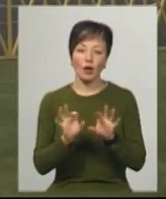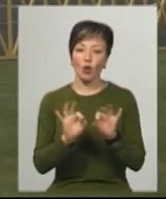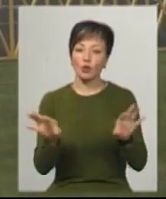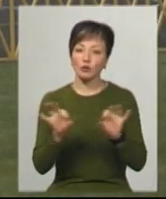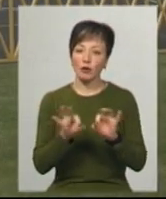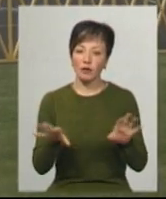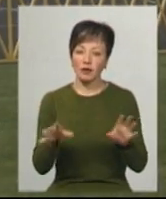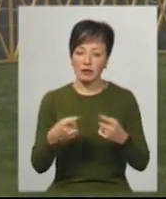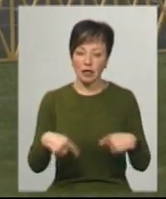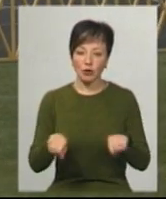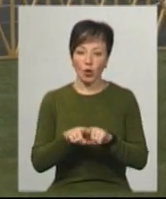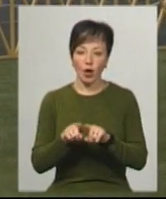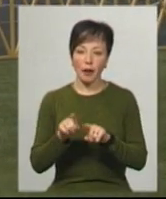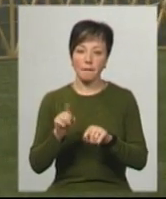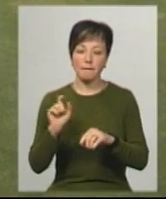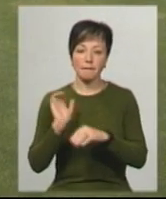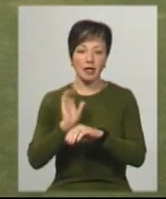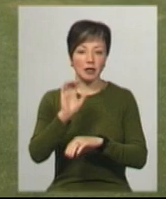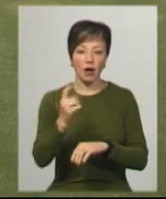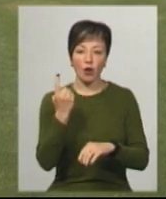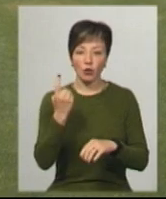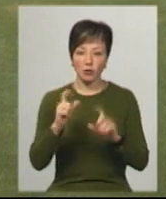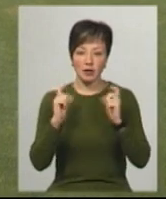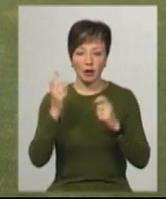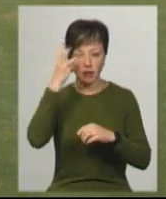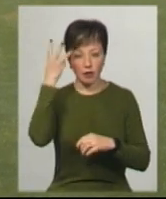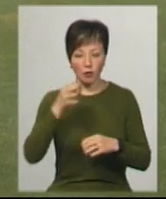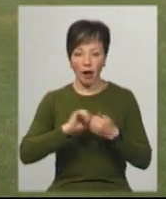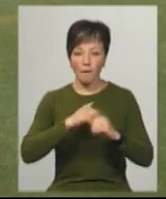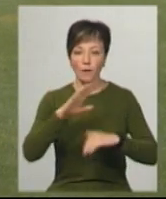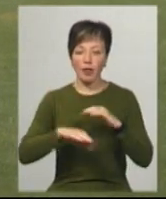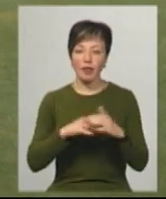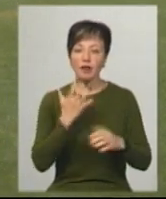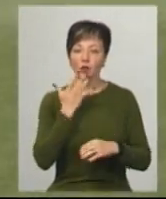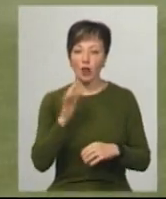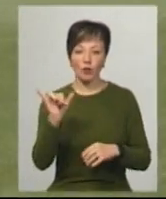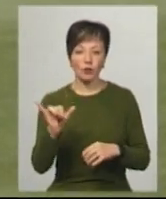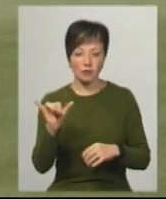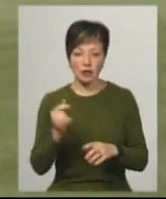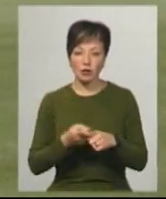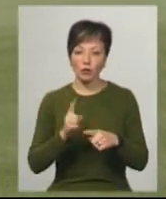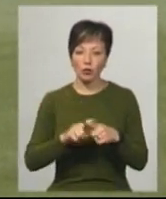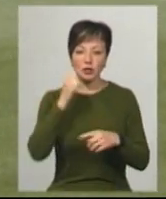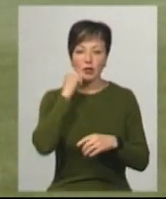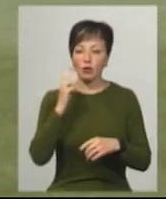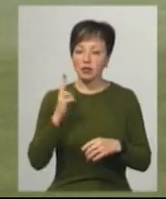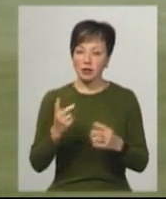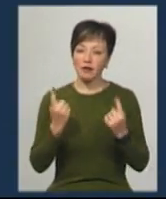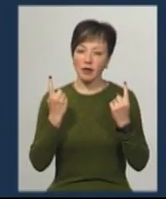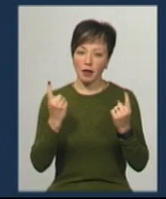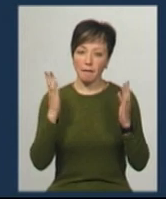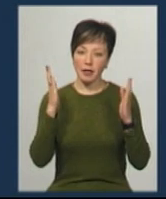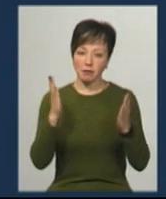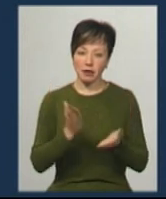розповів, сектори для метань є тільки на одному стадіоні в Хмельницькій області, Кам'янець-Подільському національному університету. Тому старокостянтинівців є великі